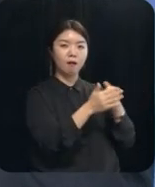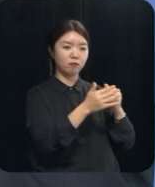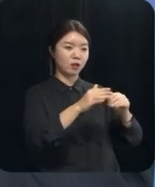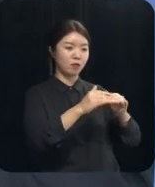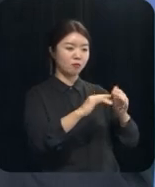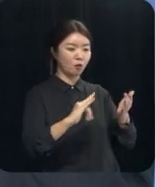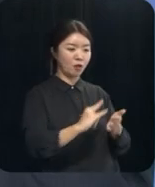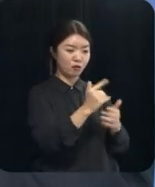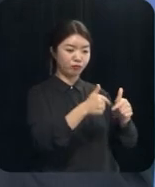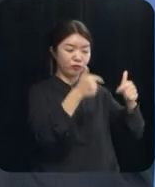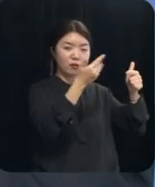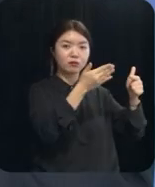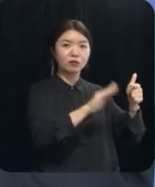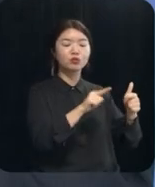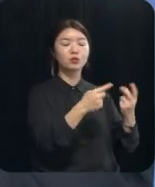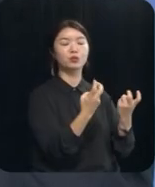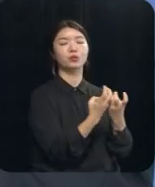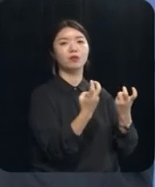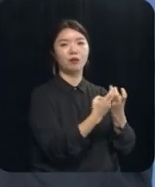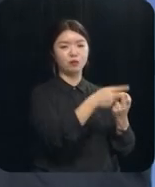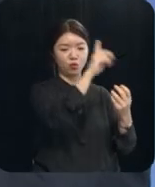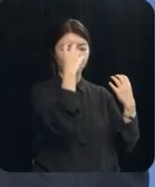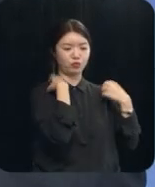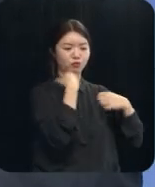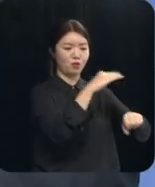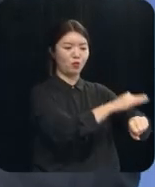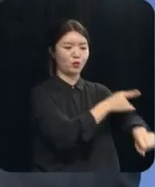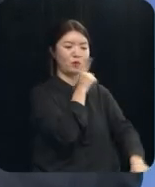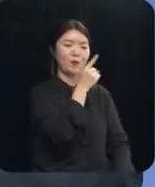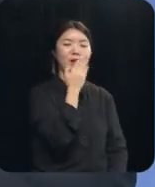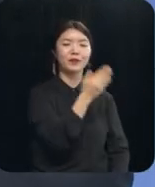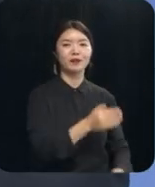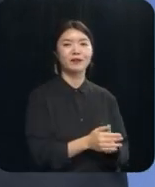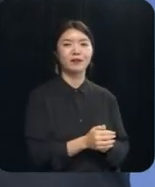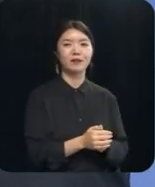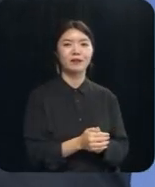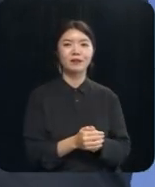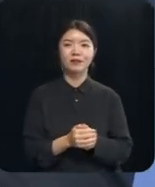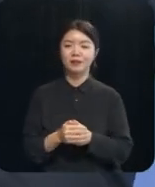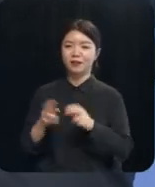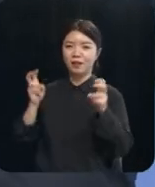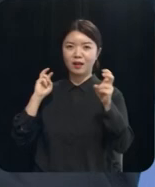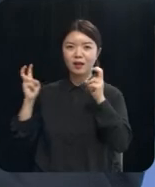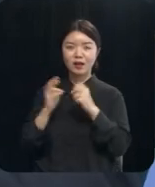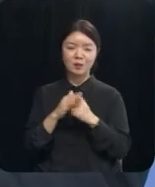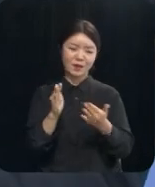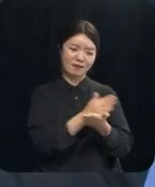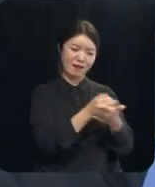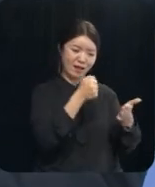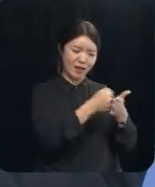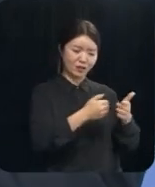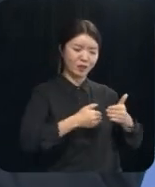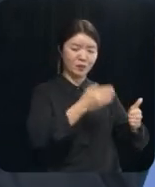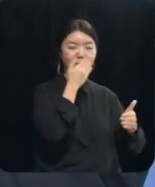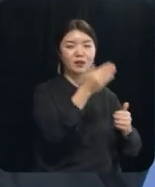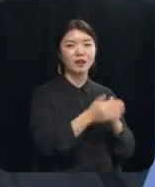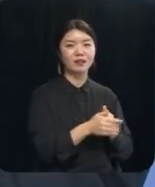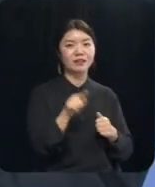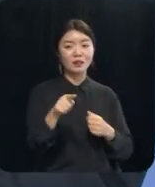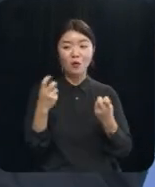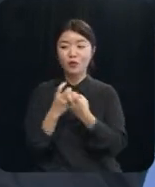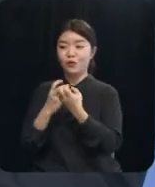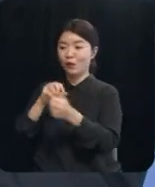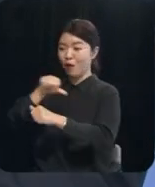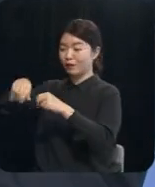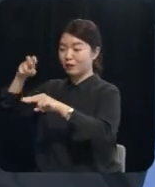항공편을 증폐내는데 그게 어떻게 정부의 탓으로 돌립니까? 항공사의 그거는 경영상의 판단에서 거죠. 하는 겁니다. 어떻게 환경